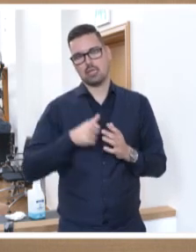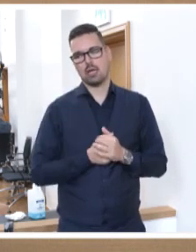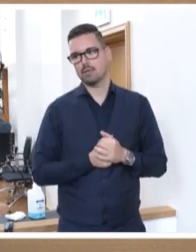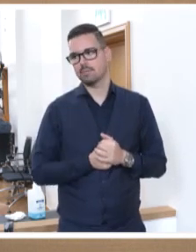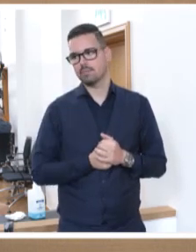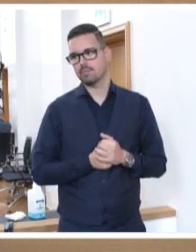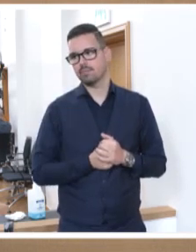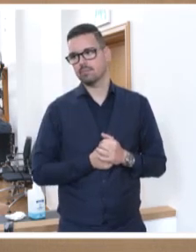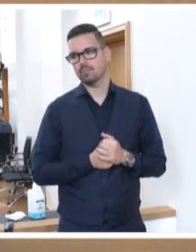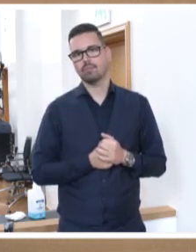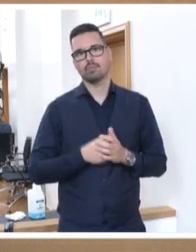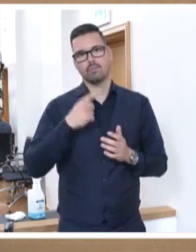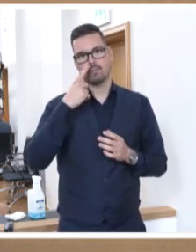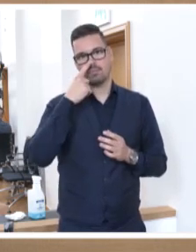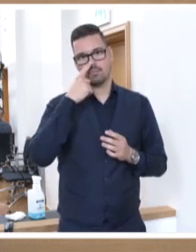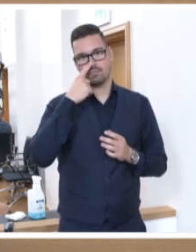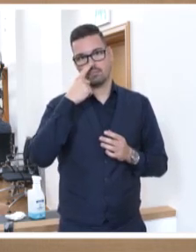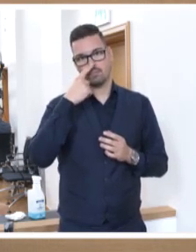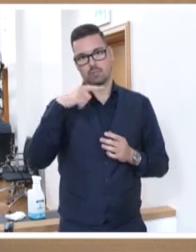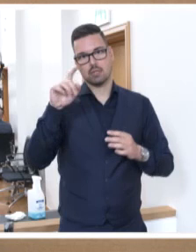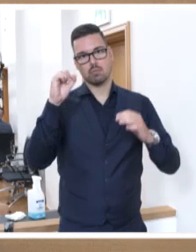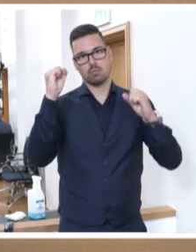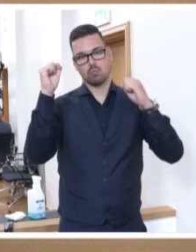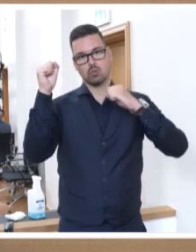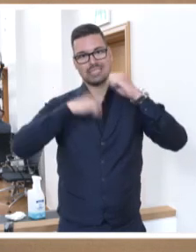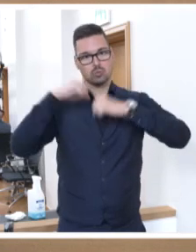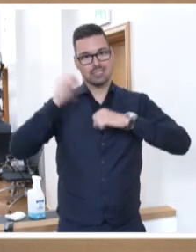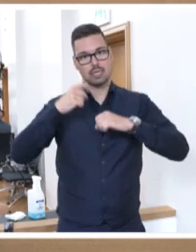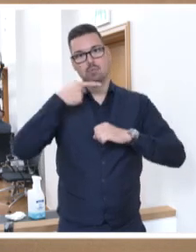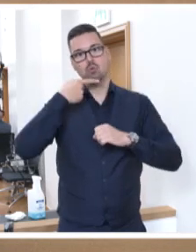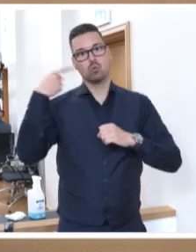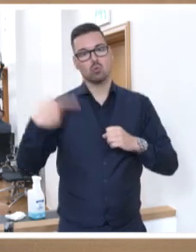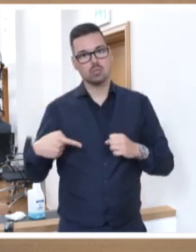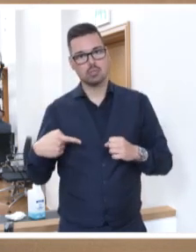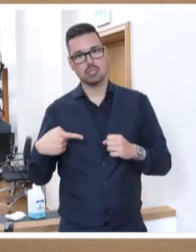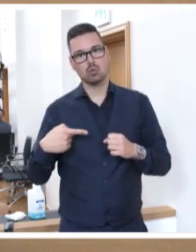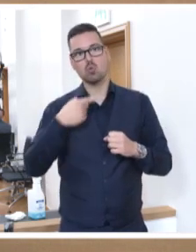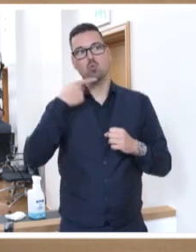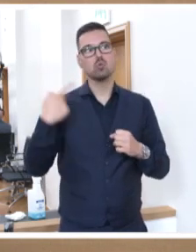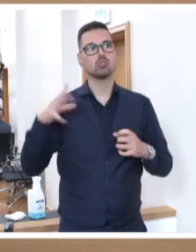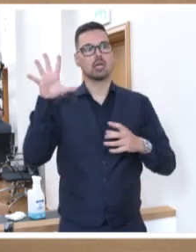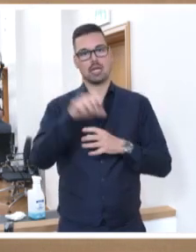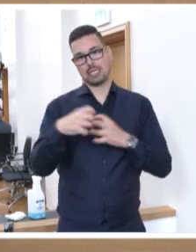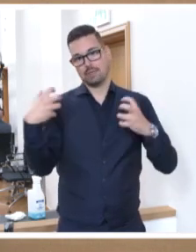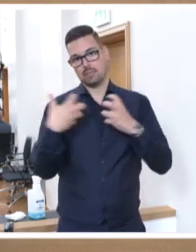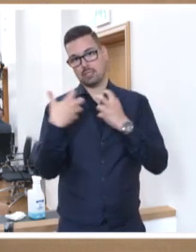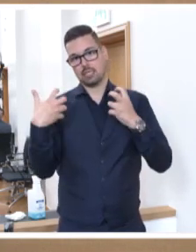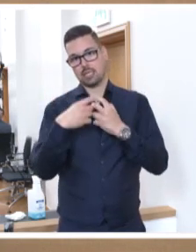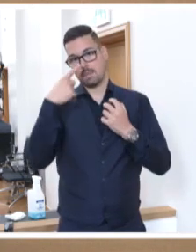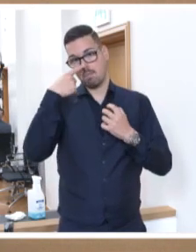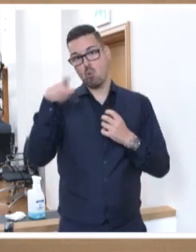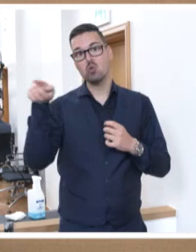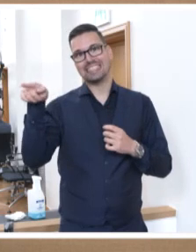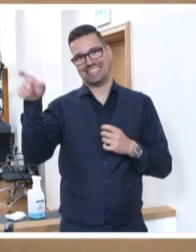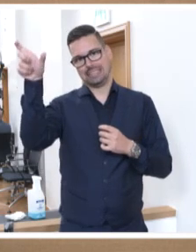eingehen. Putin ist das System Russland. Der russische Angriffskrieg ist Putins